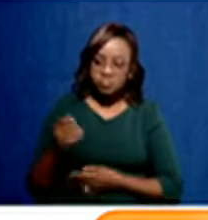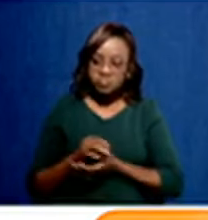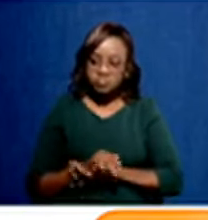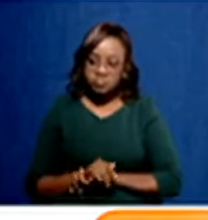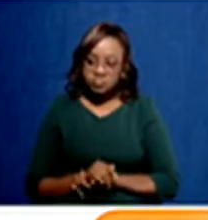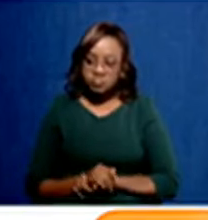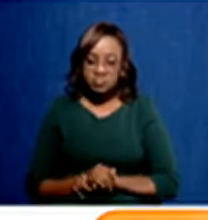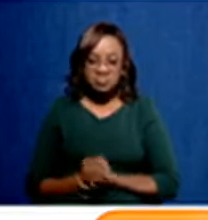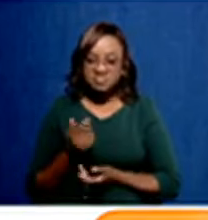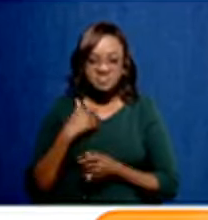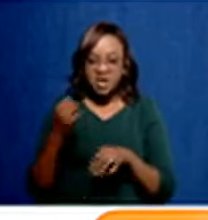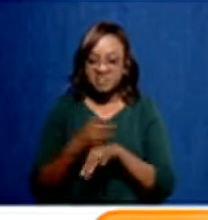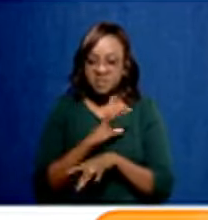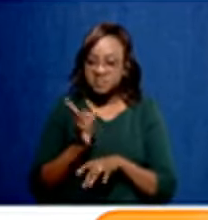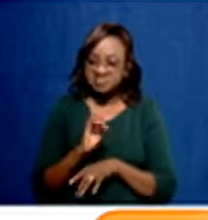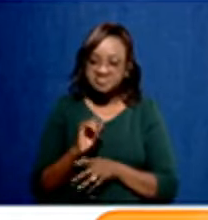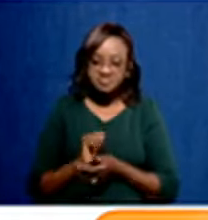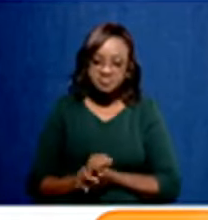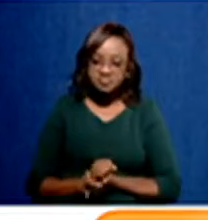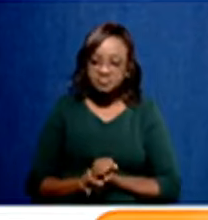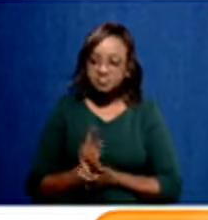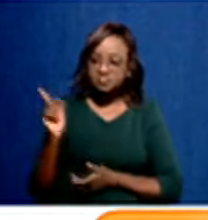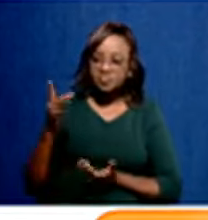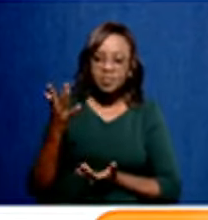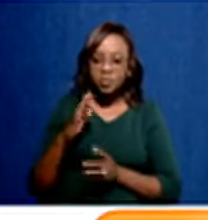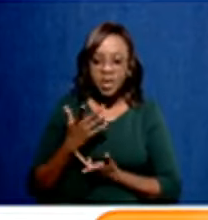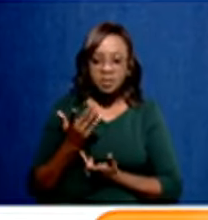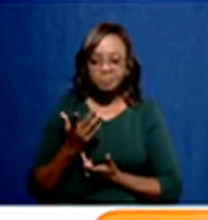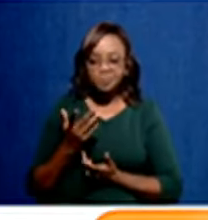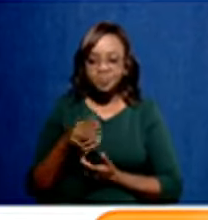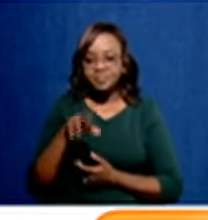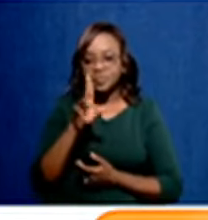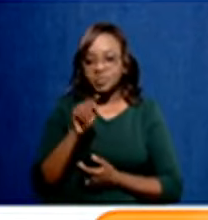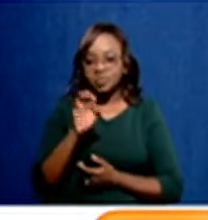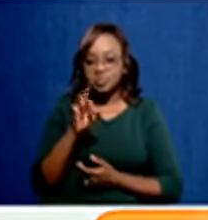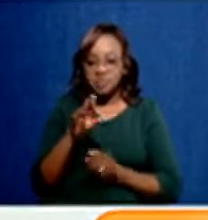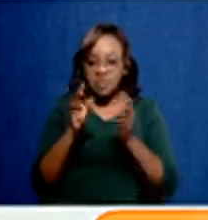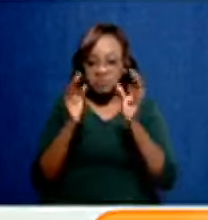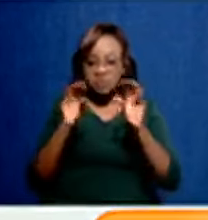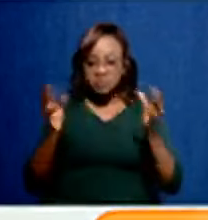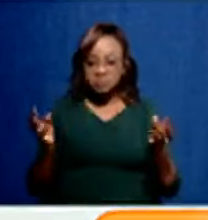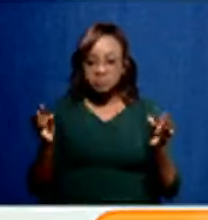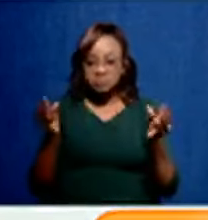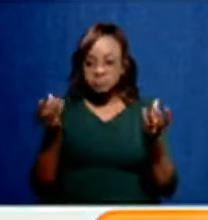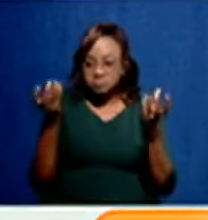wa saratani, unapatikana kwenye ukuta wa nyumba wa uzazi. Sana sana huwa